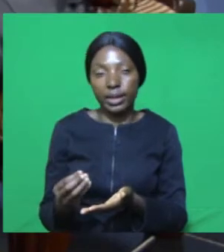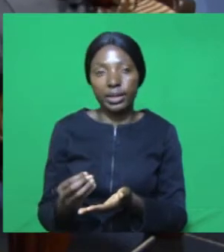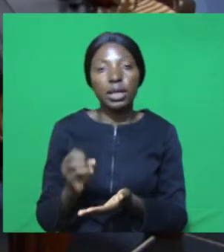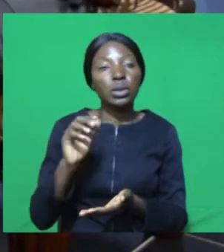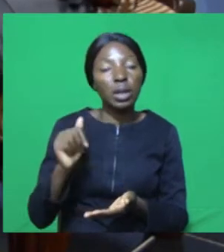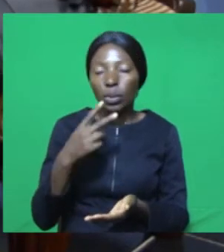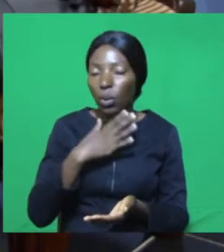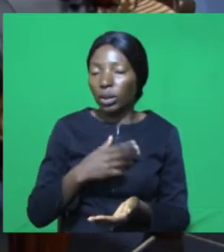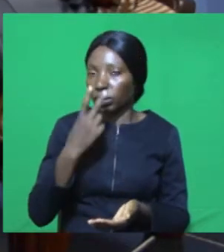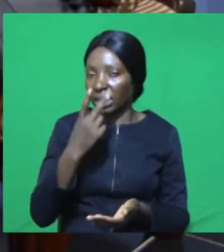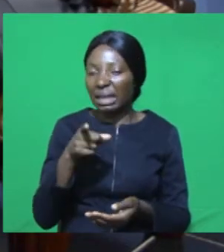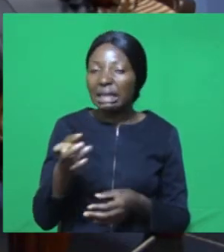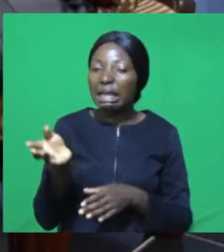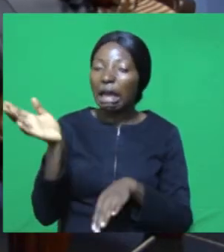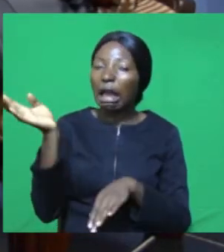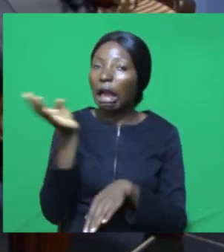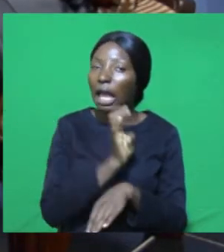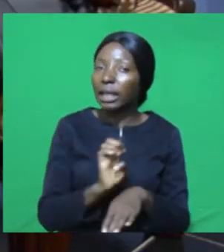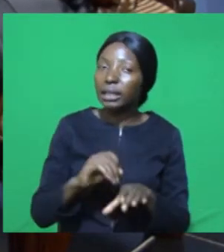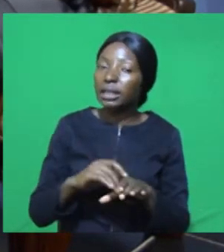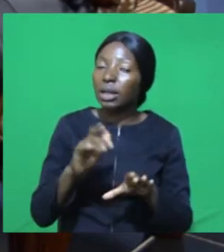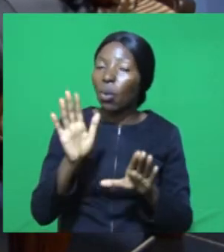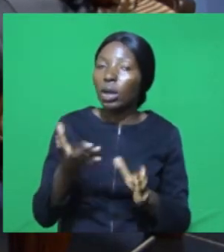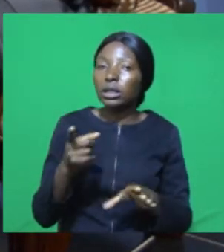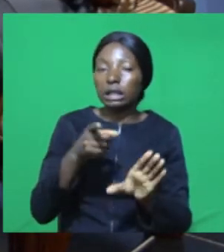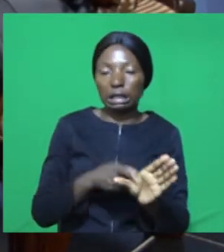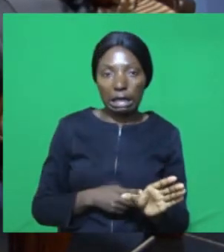2300. It's 490. Yeah, it's okay. It's okay. So, we will tell you to AD